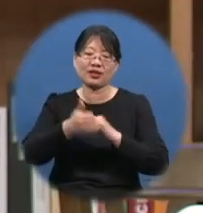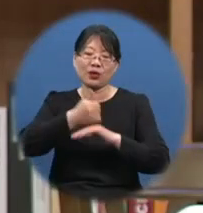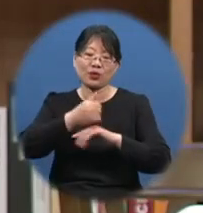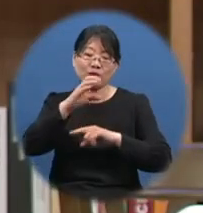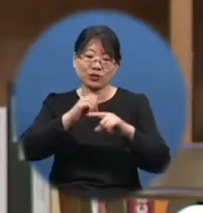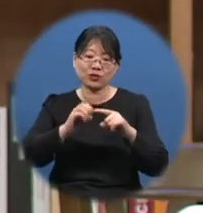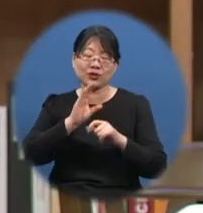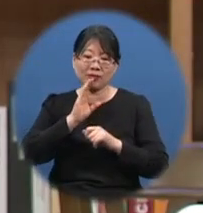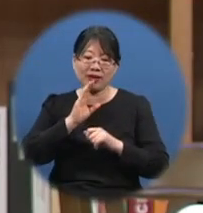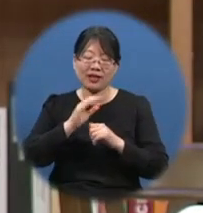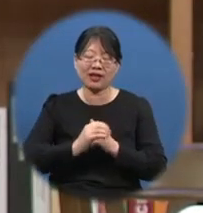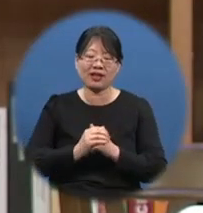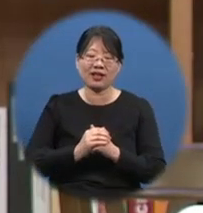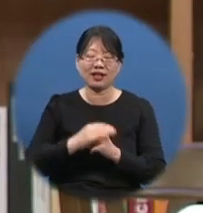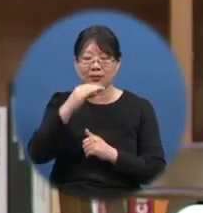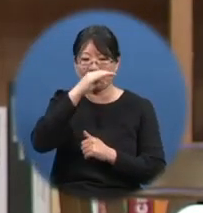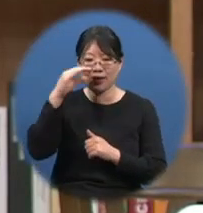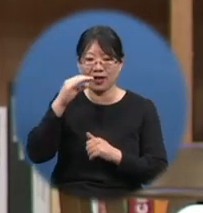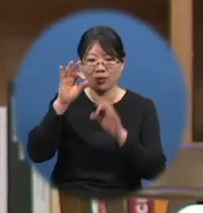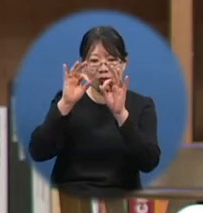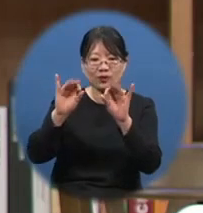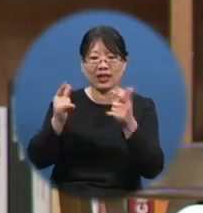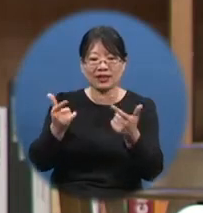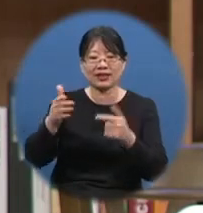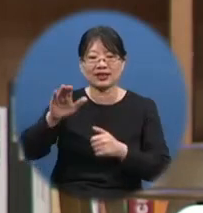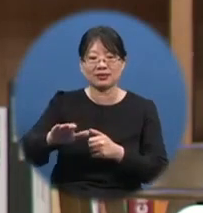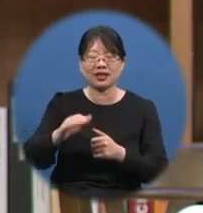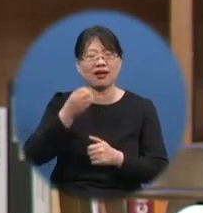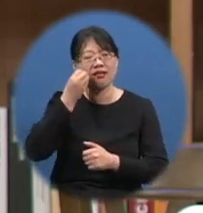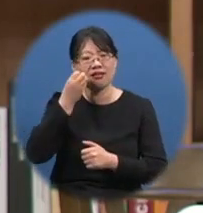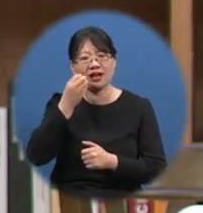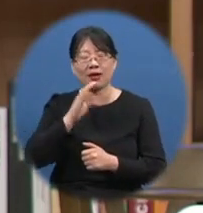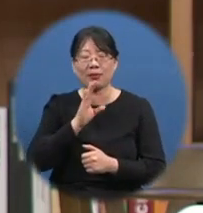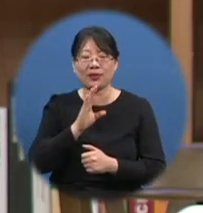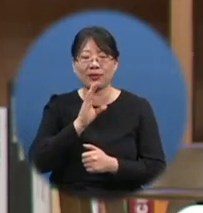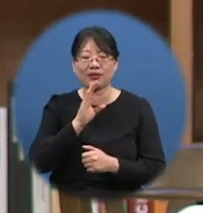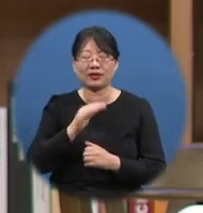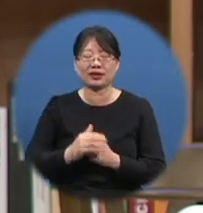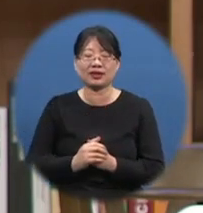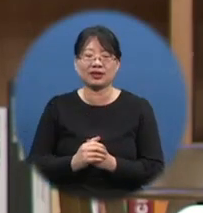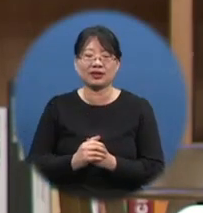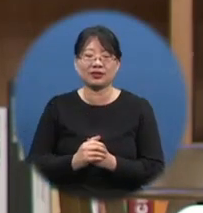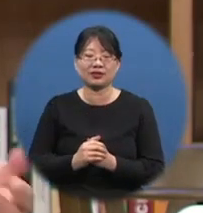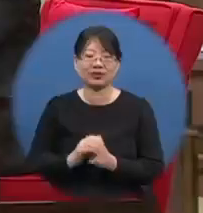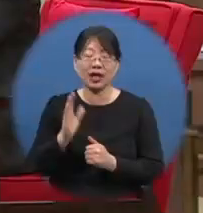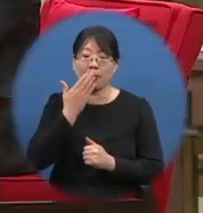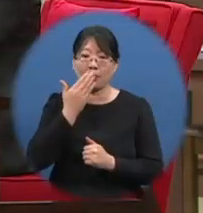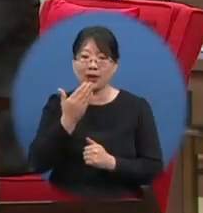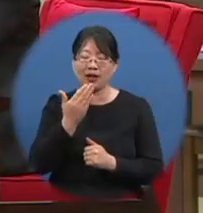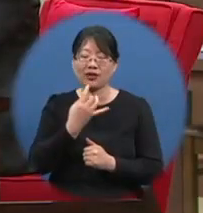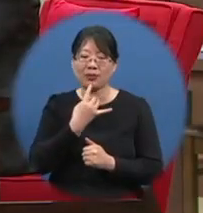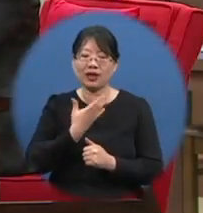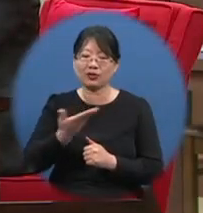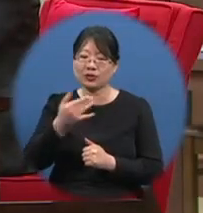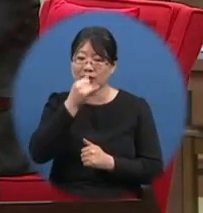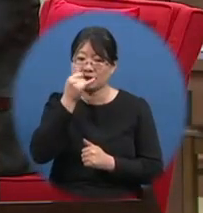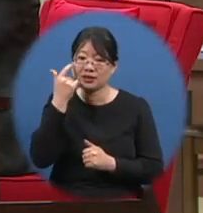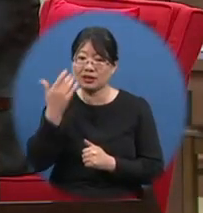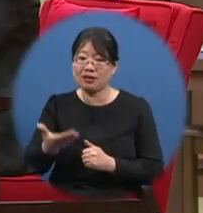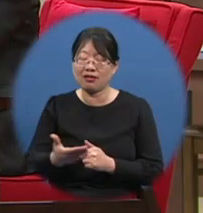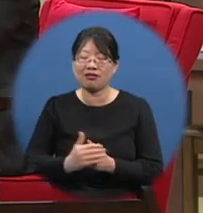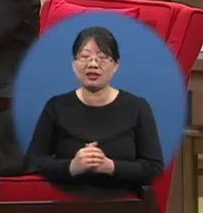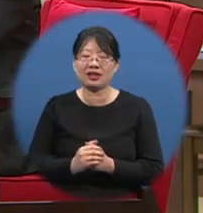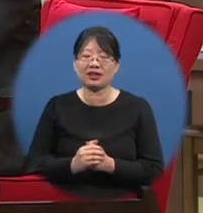네. 그렇게 높아요? 그게 정상으로 보시진 않겠죠. 이상하죠. 이상하죠. 그러니까 될 만한 것만 주는군요. 그렇죠.